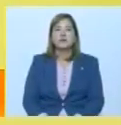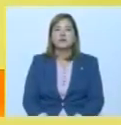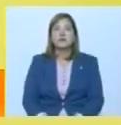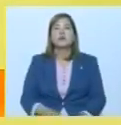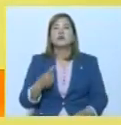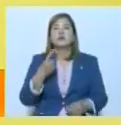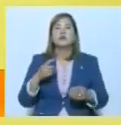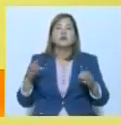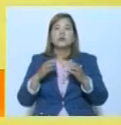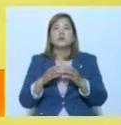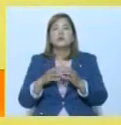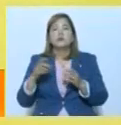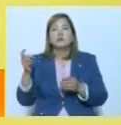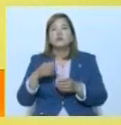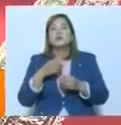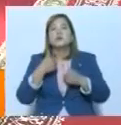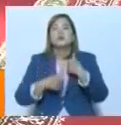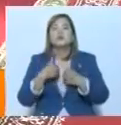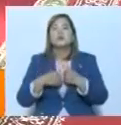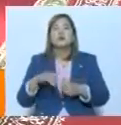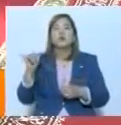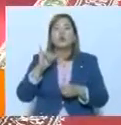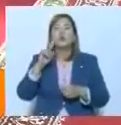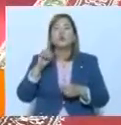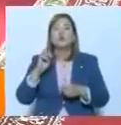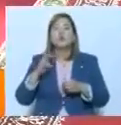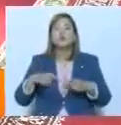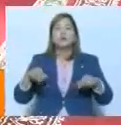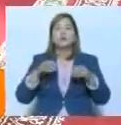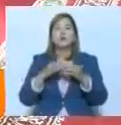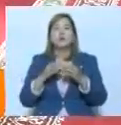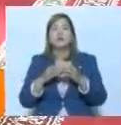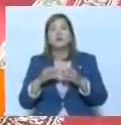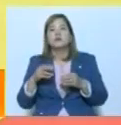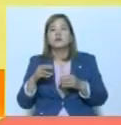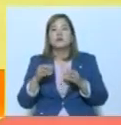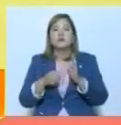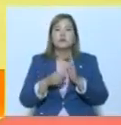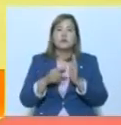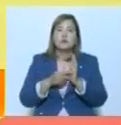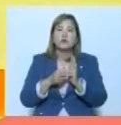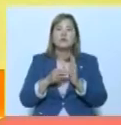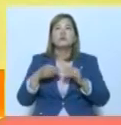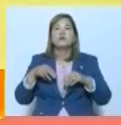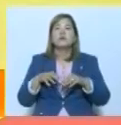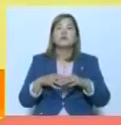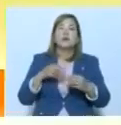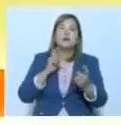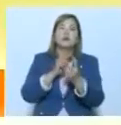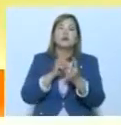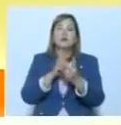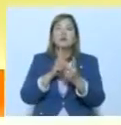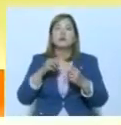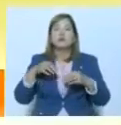Одна из команд, пришедших на соревнования, спортсмен из города Жанаузинь. В составе команды 8 дзюдоистов. В первом круге они обыграли своих соперников и вышли